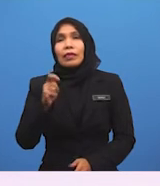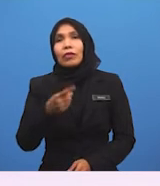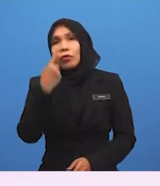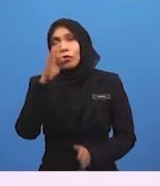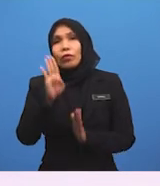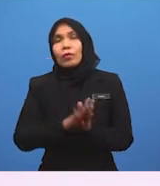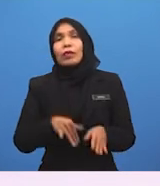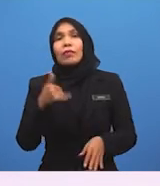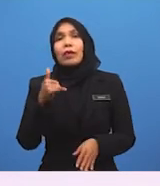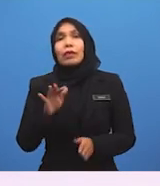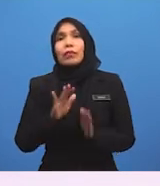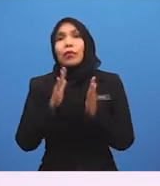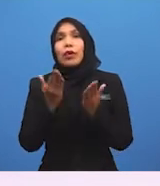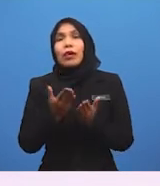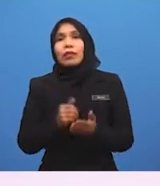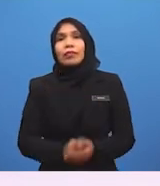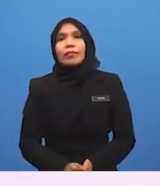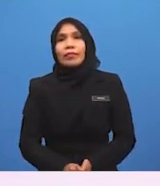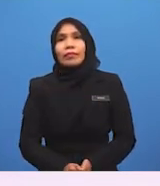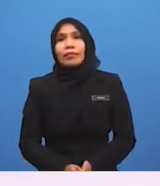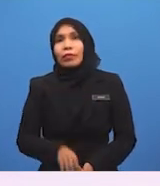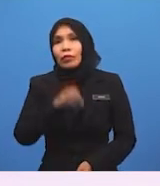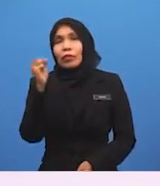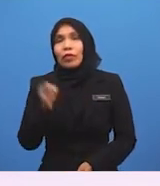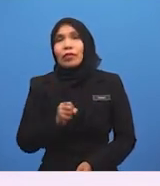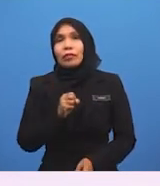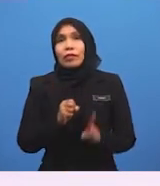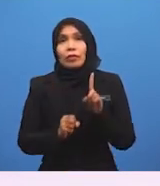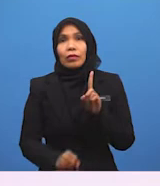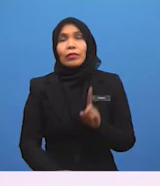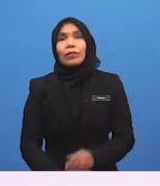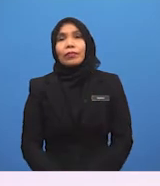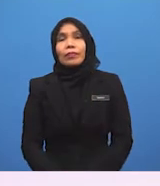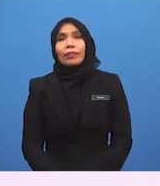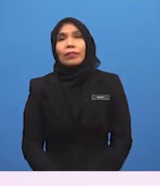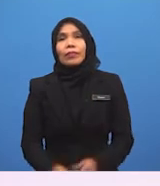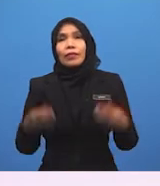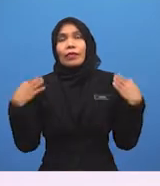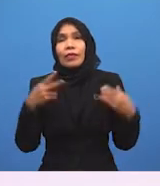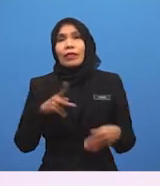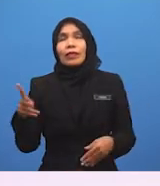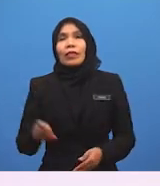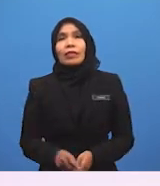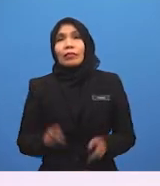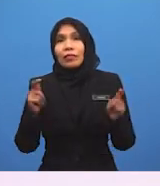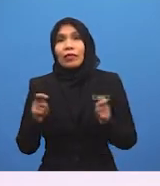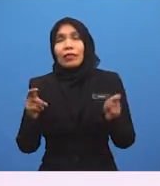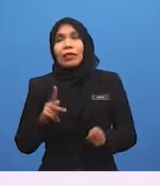bermain bola keranjang. Soalan pertama, adakah tindakan Chong